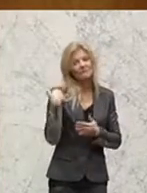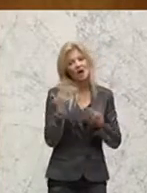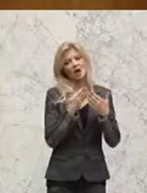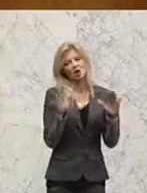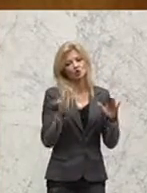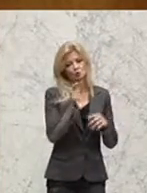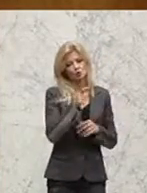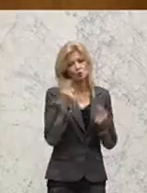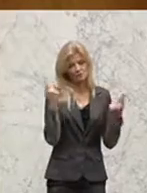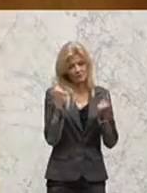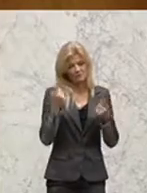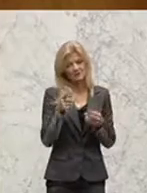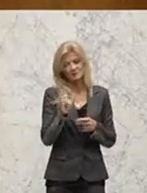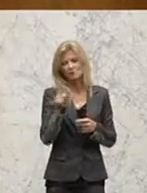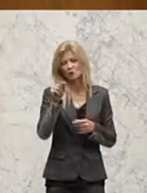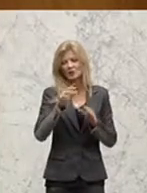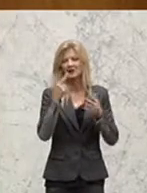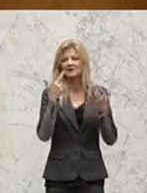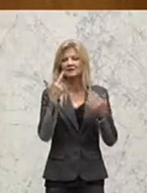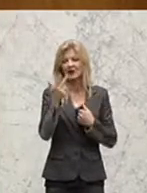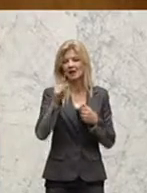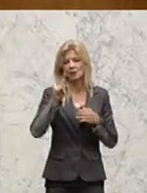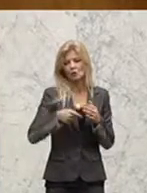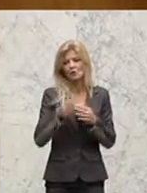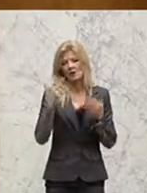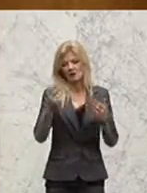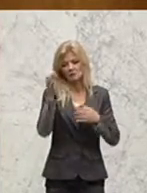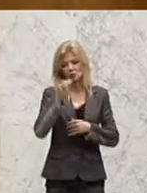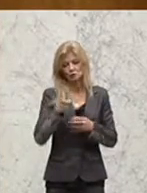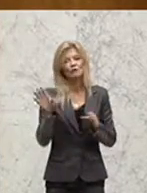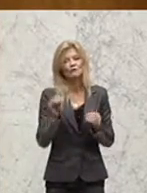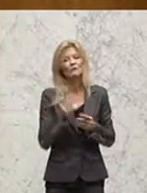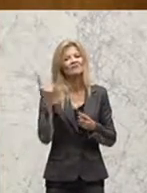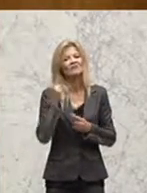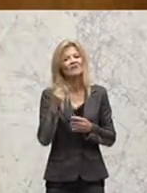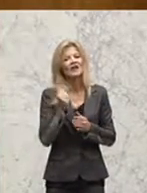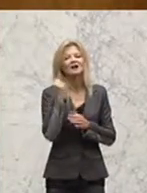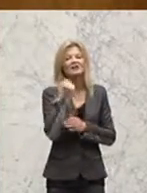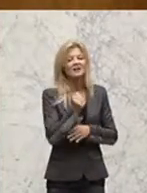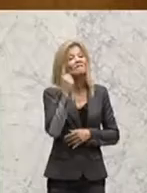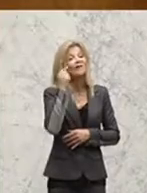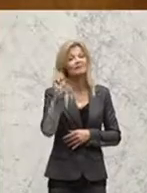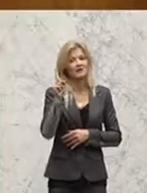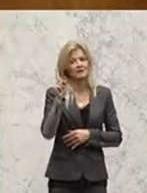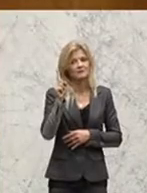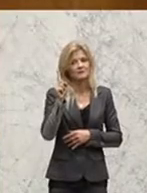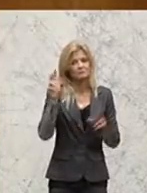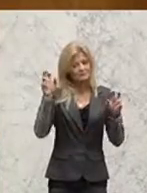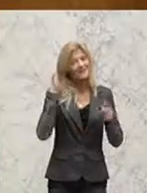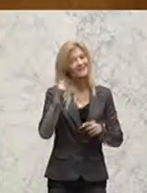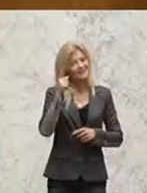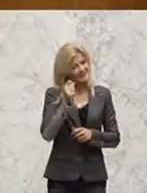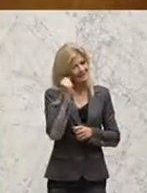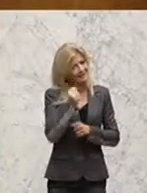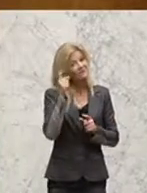sind 3,8% aller Tatverdächtigen, betone Tatverdächtigen. Frage